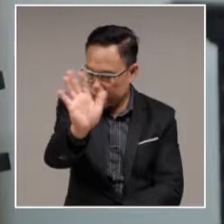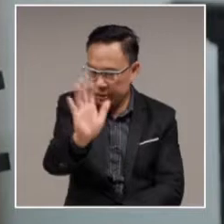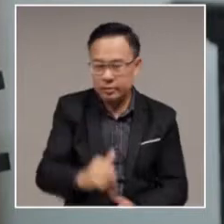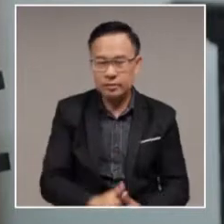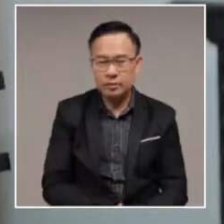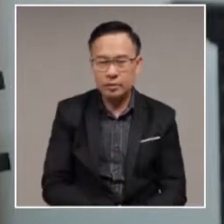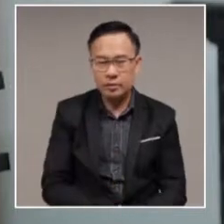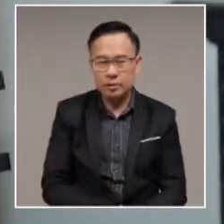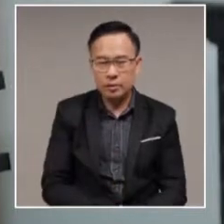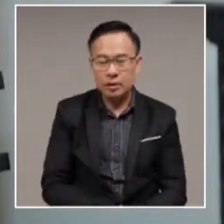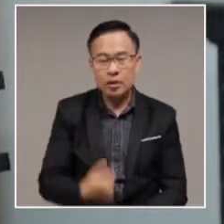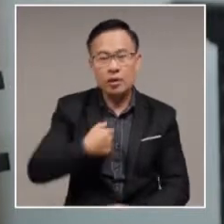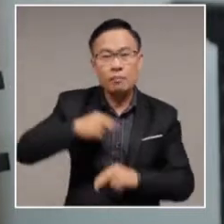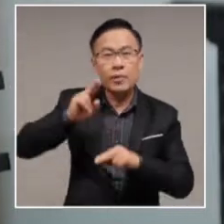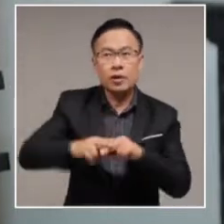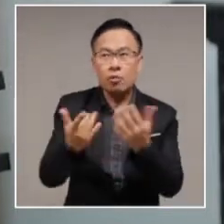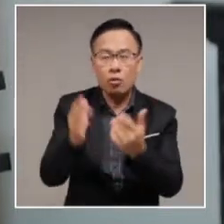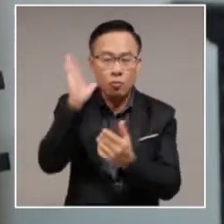ไรอย่างเงี้ยค่ะมานั่งรอป้าที่เฉย